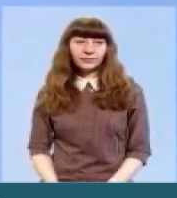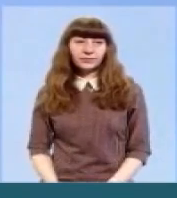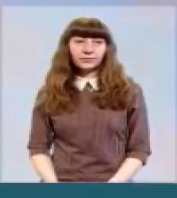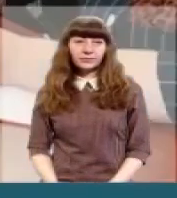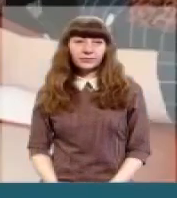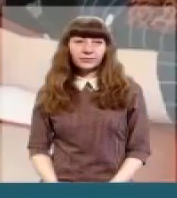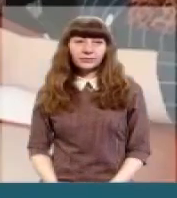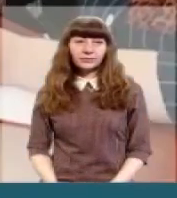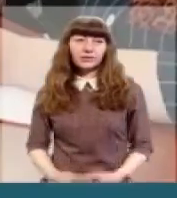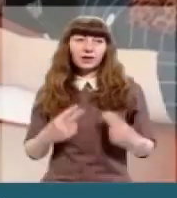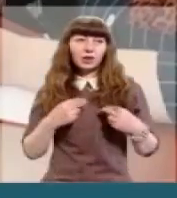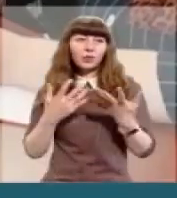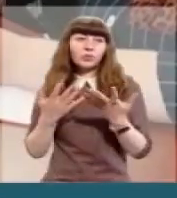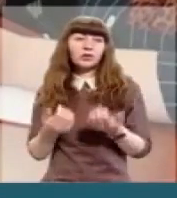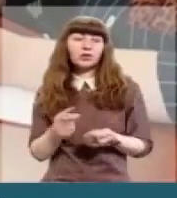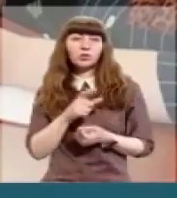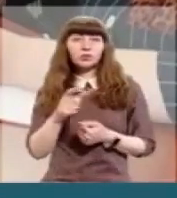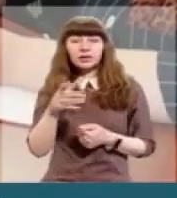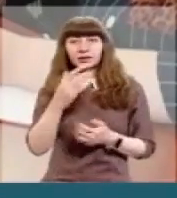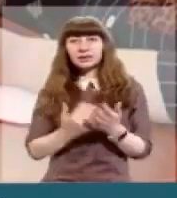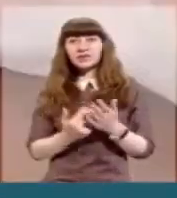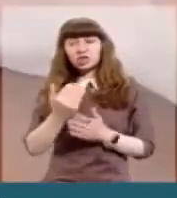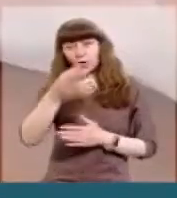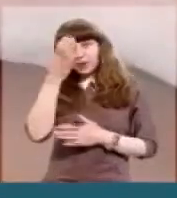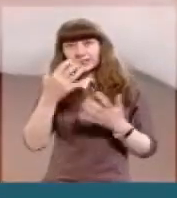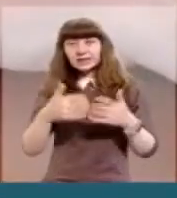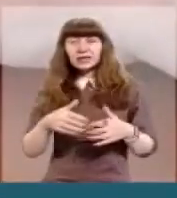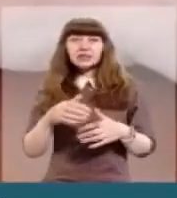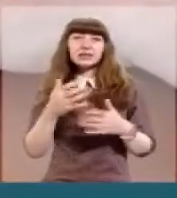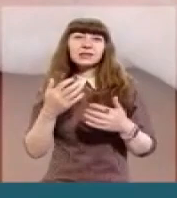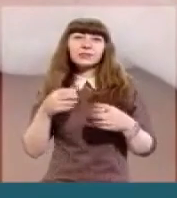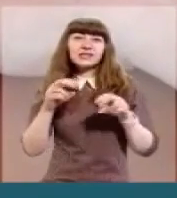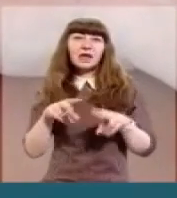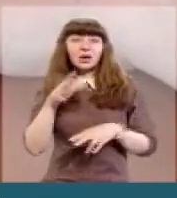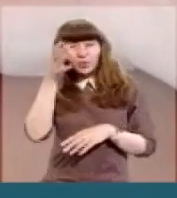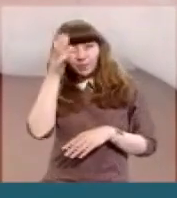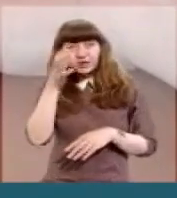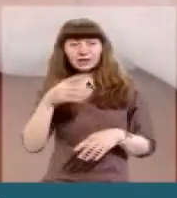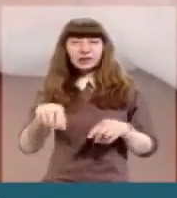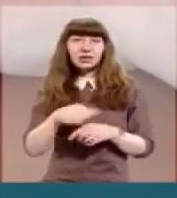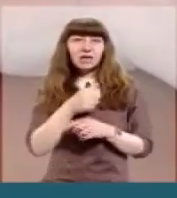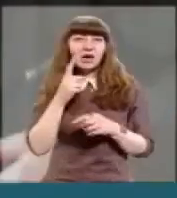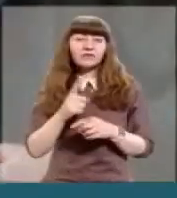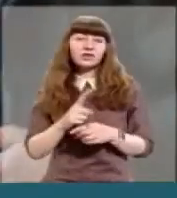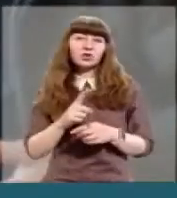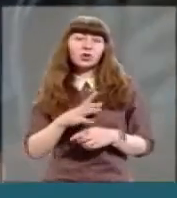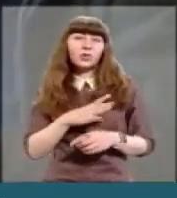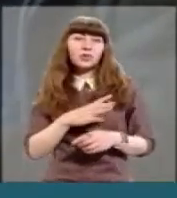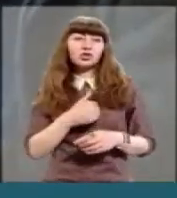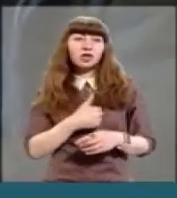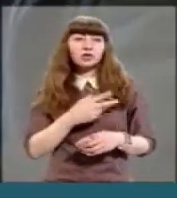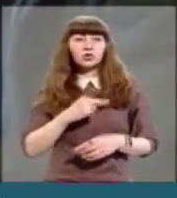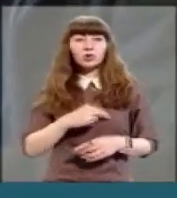его работу. На работу принимают граждан как с высшим, так и со среднеспециальным образованием. Главное, говорят работодатели, желание